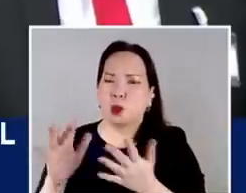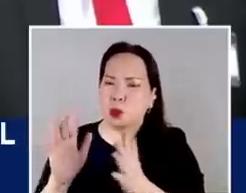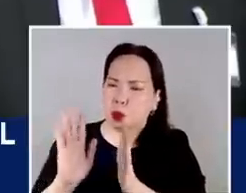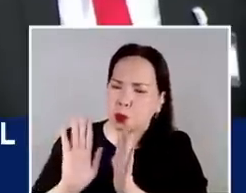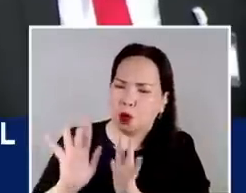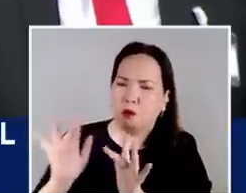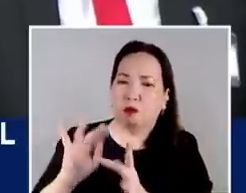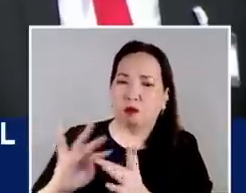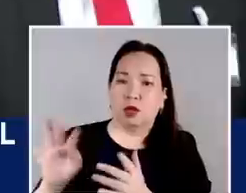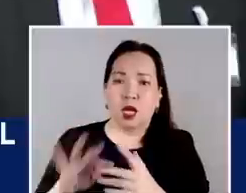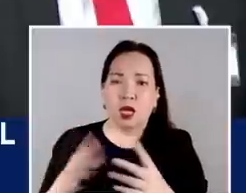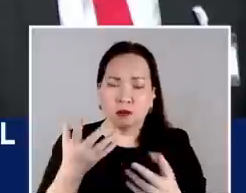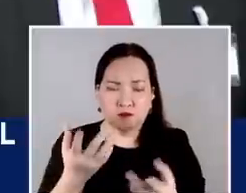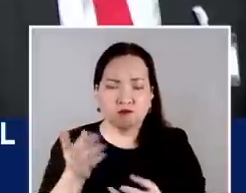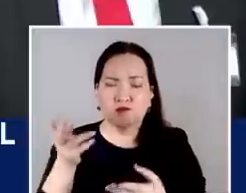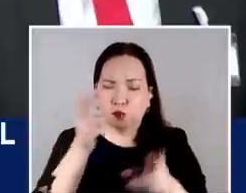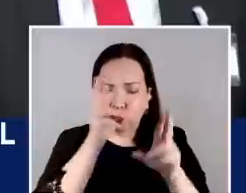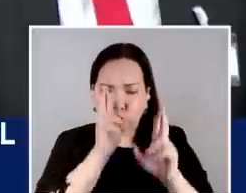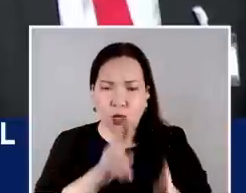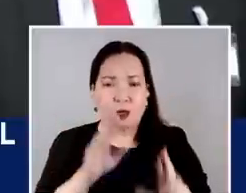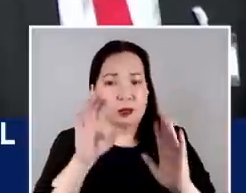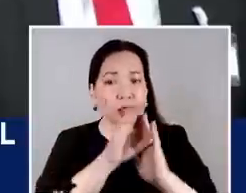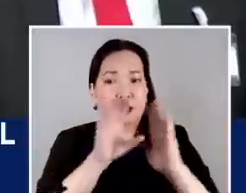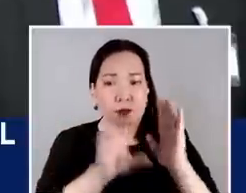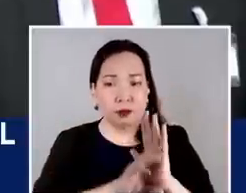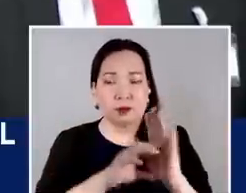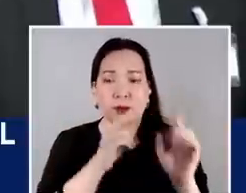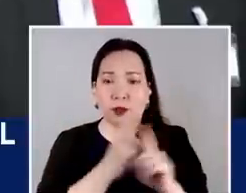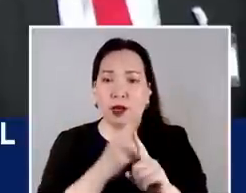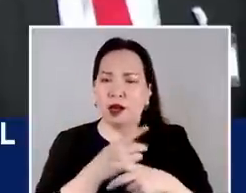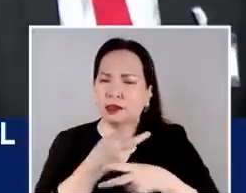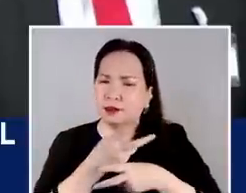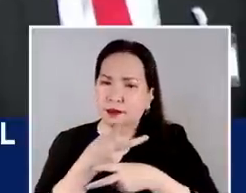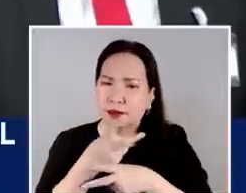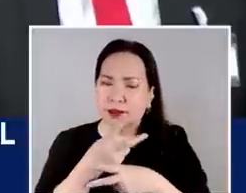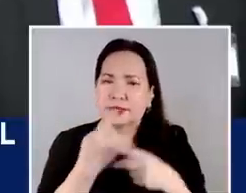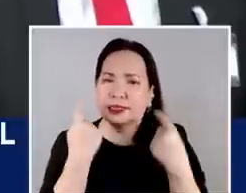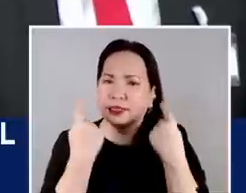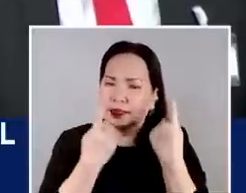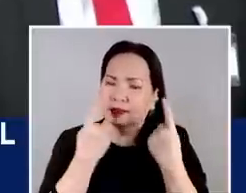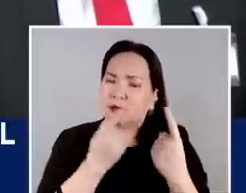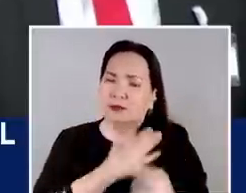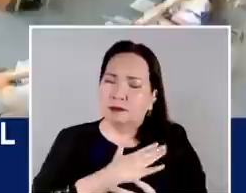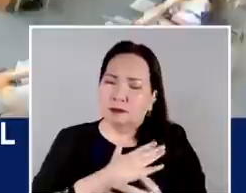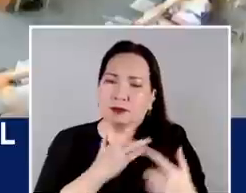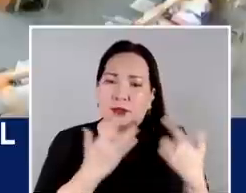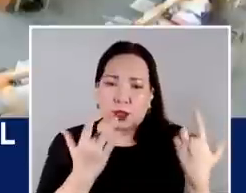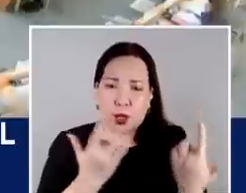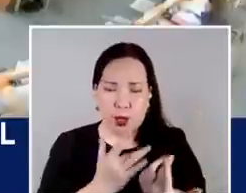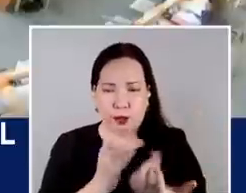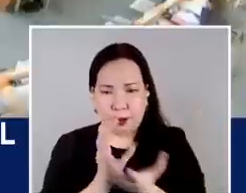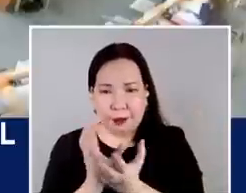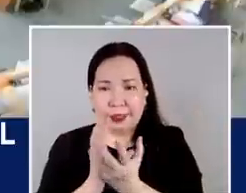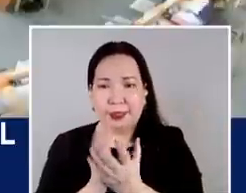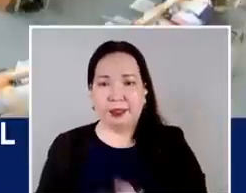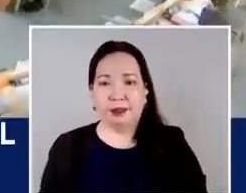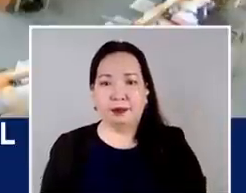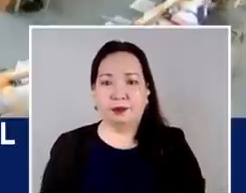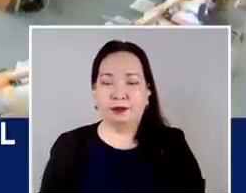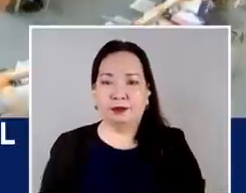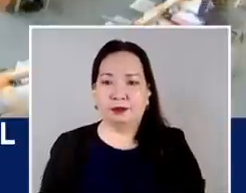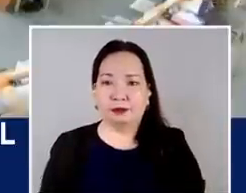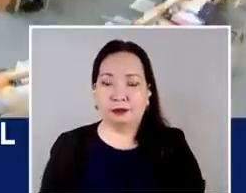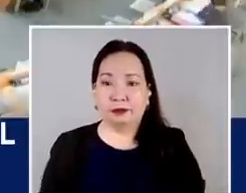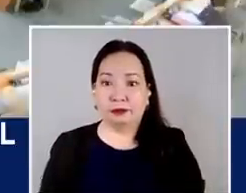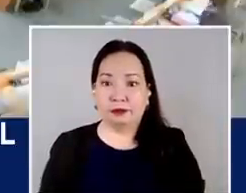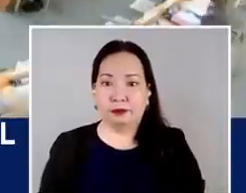our constitutional values as a deeply caring and compassionate society. Kabilang sa mga ibinida